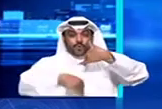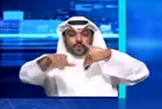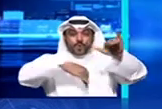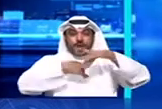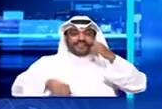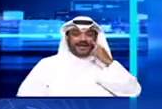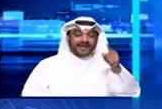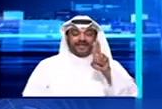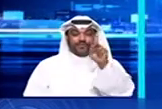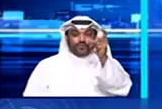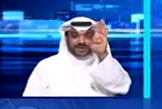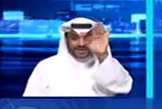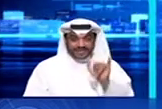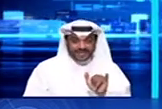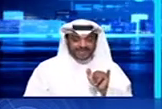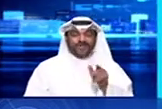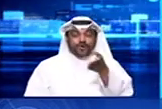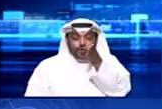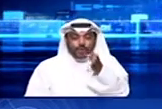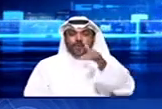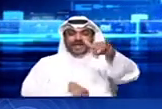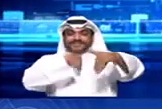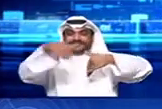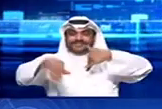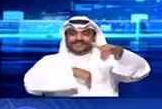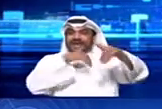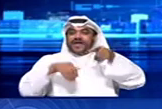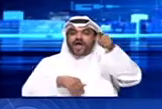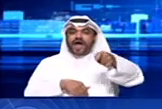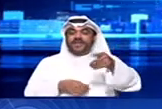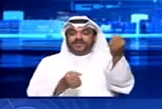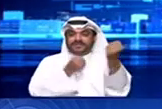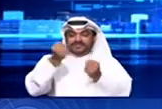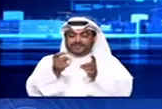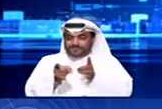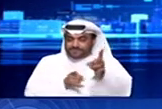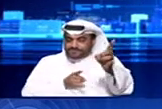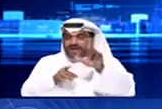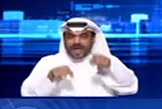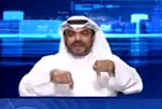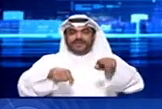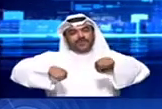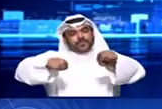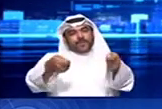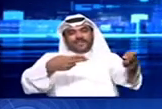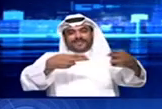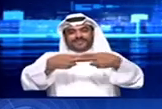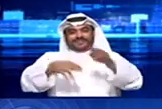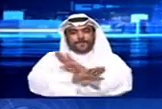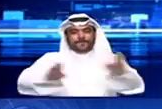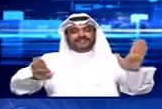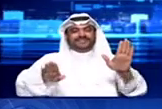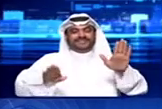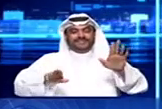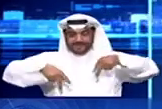الأمير تركي الأول. هذه كانت يعني طرق تمر فيها السيارات، الآن في هذه الاحتفالية